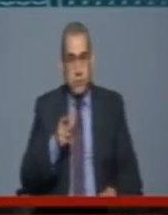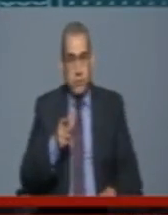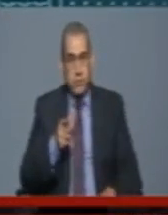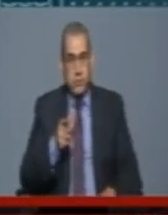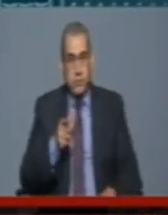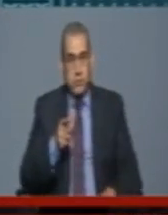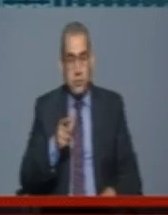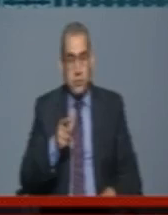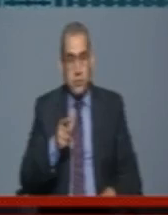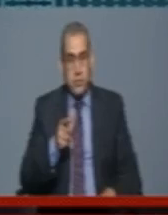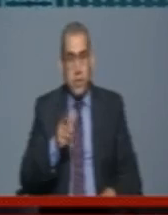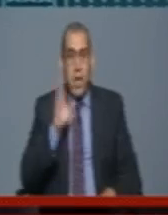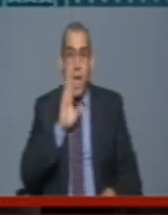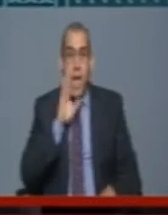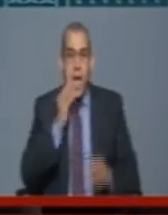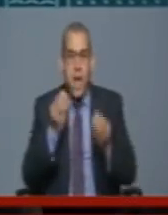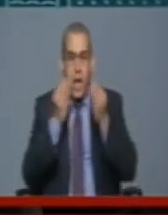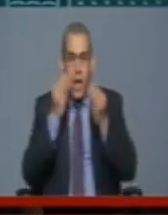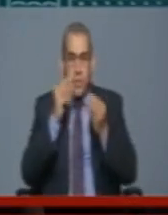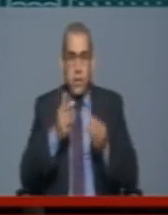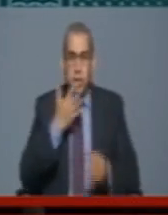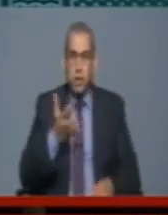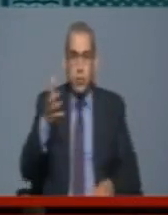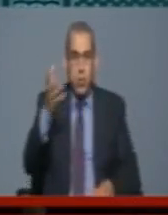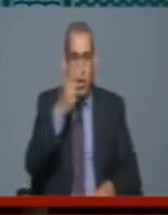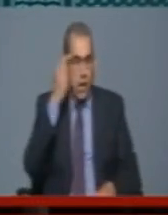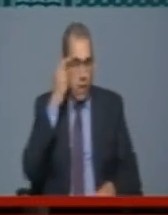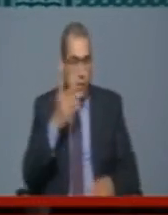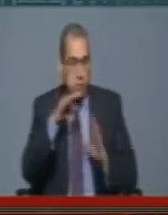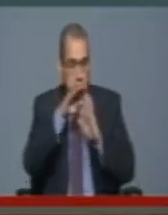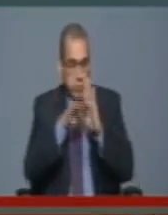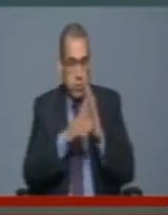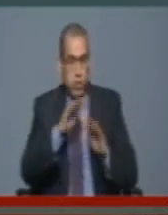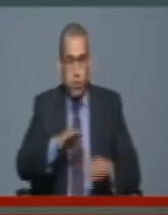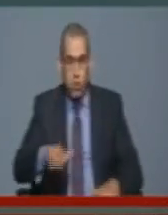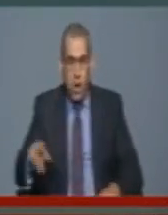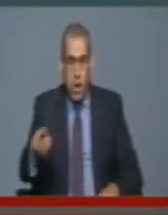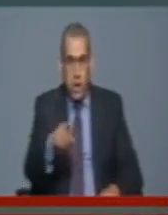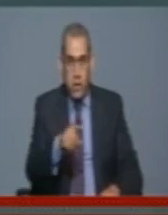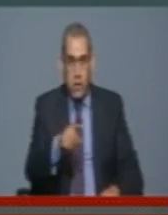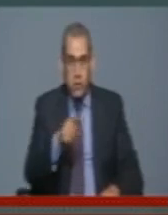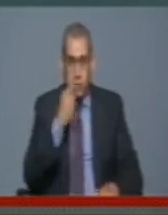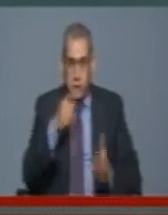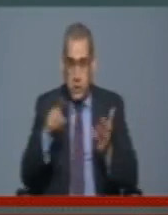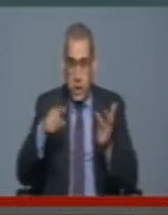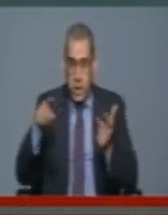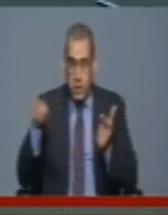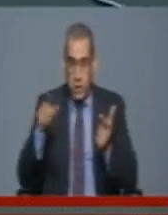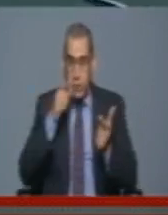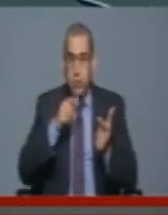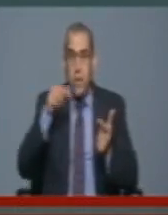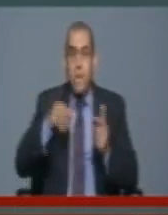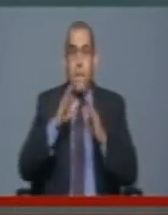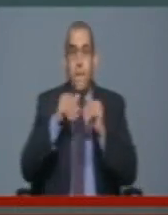الدرس الذي يتعلمه الصغار ان كانت مناهج الصغار سليمة ان مصر هي